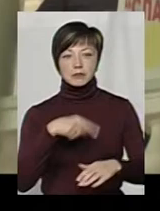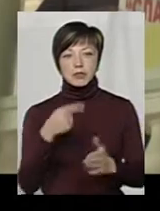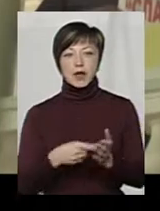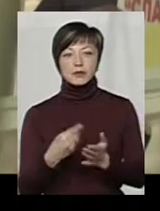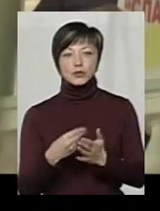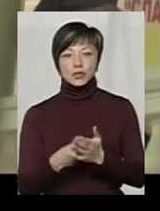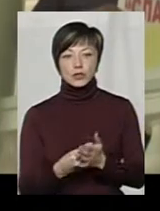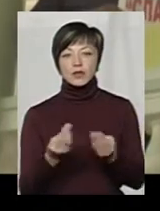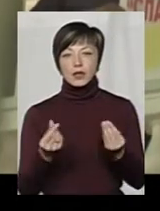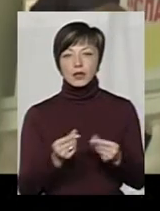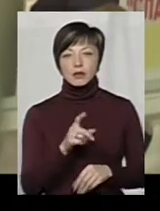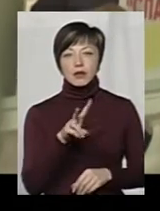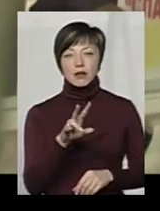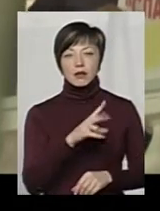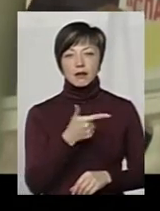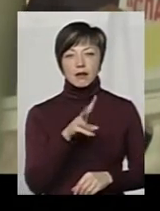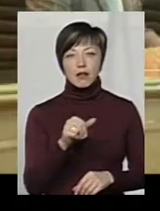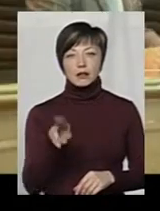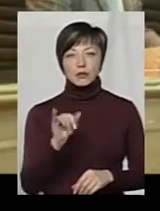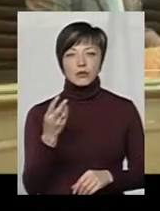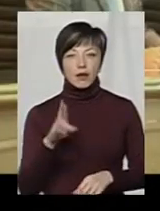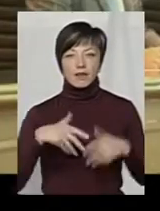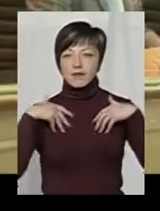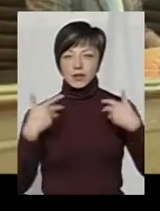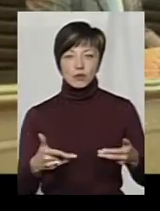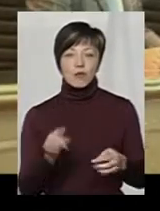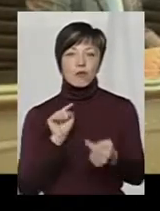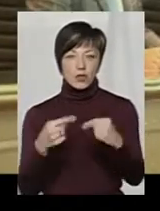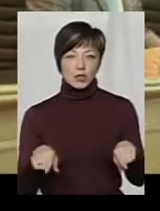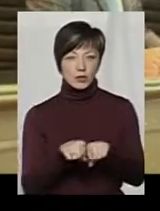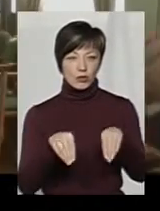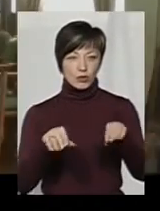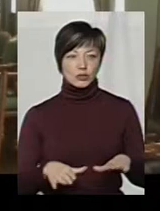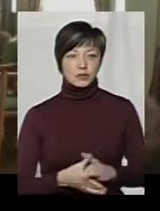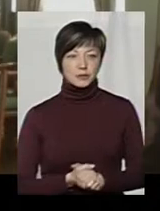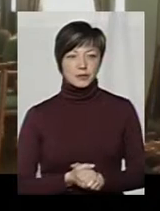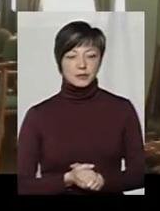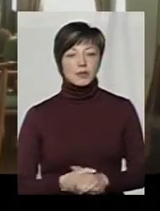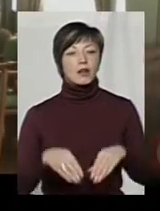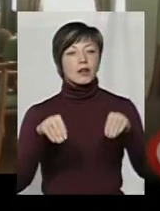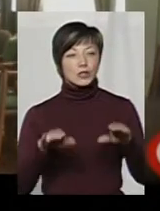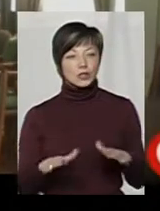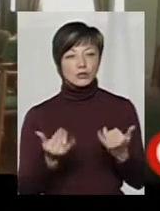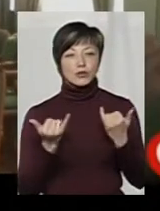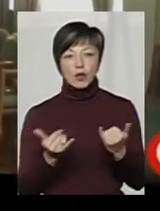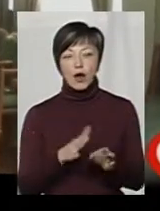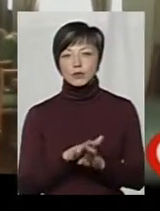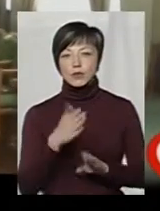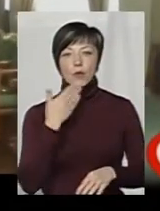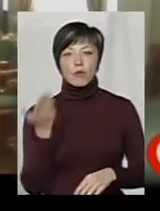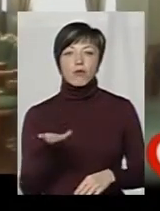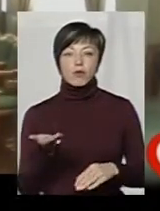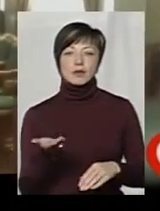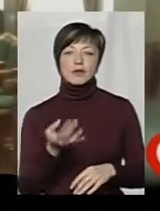бюджету та фінансів Іван Гладуняк єдиний відверто висловився проти такого рішення. Рішення сьогодні абсолютно